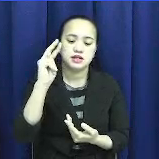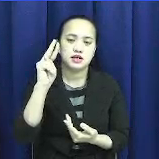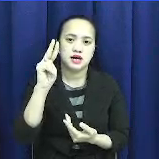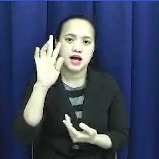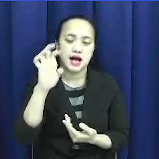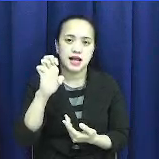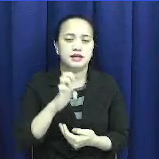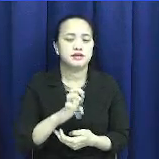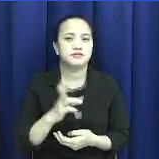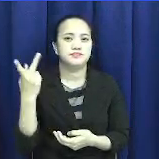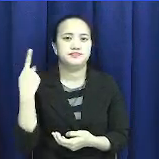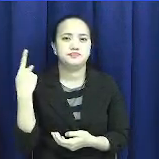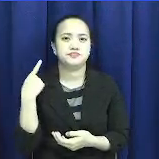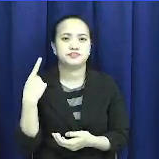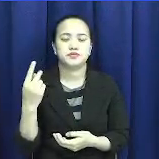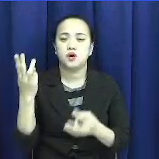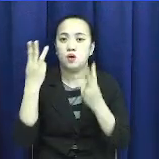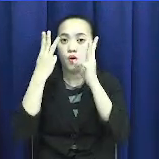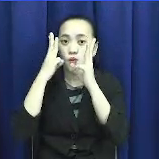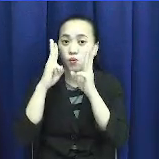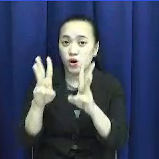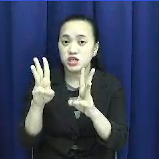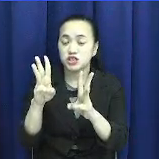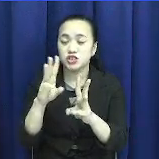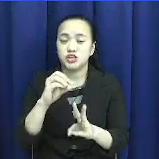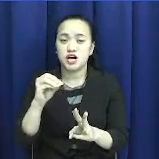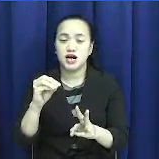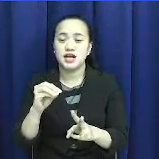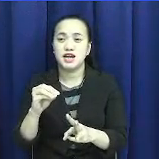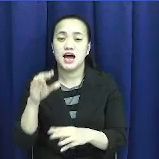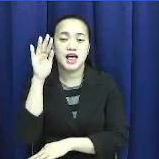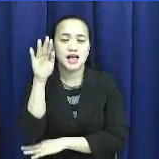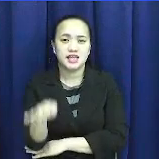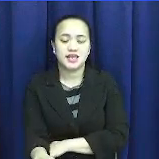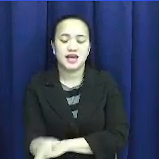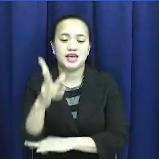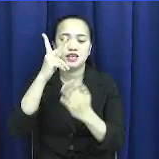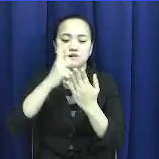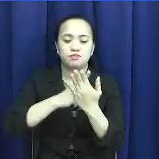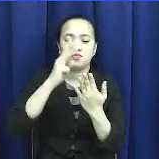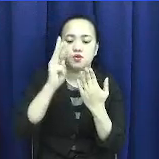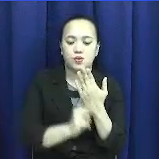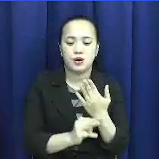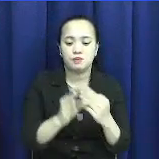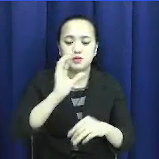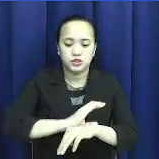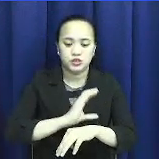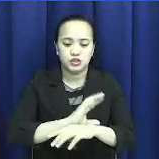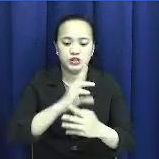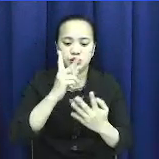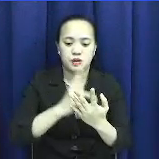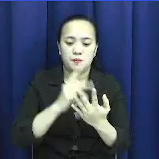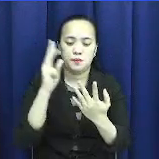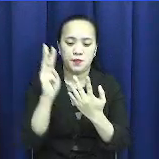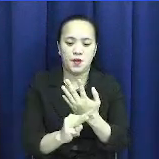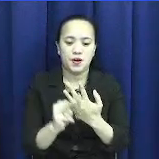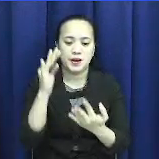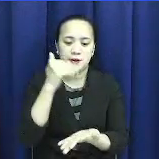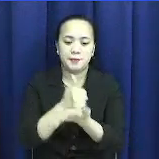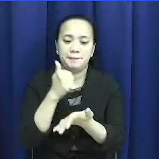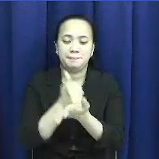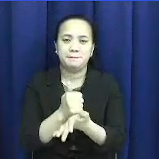Kung hindi man kayo makapunta po dito, mag-tune in kayo sa atin pong live streaming program para sabay-sabay po tayo